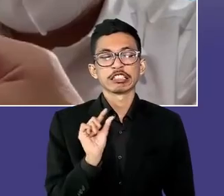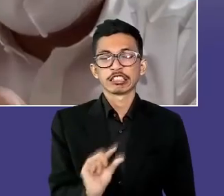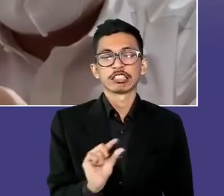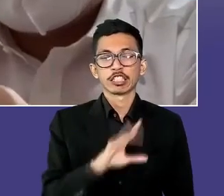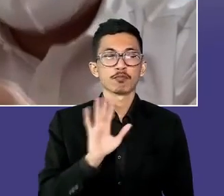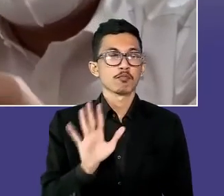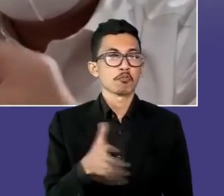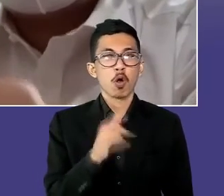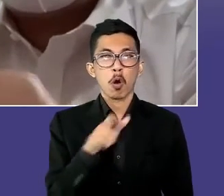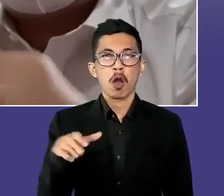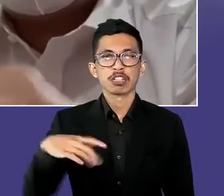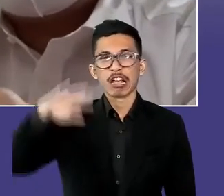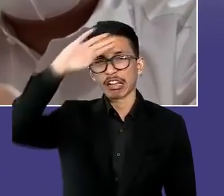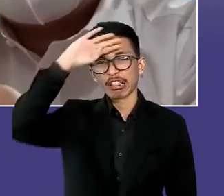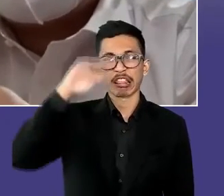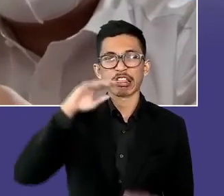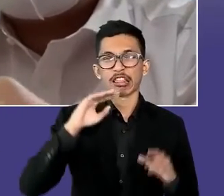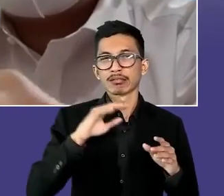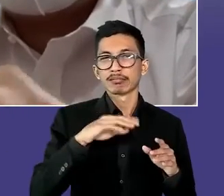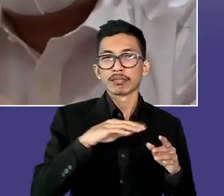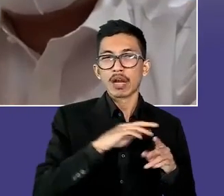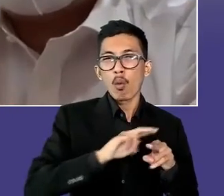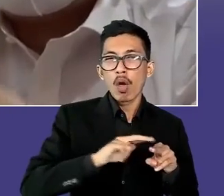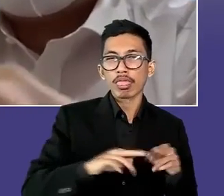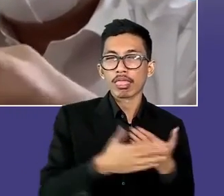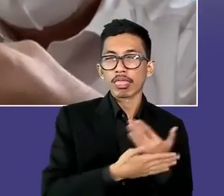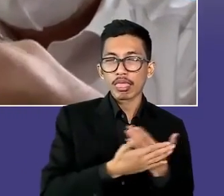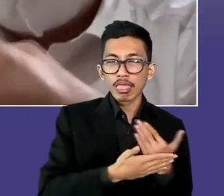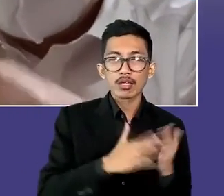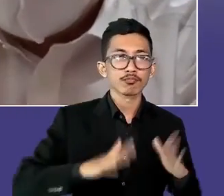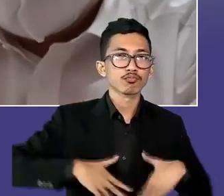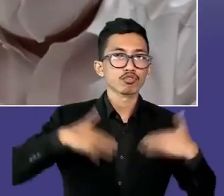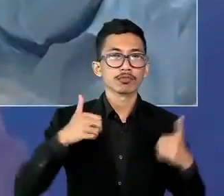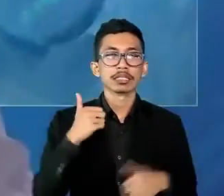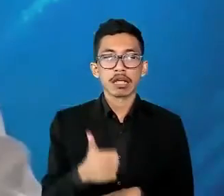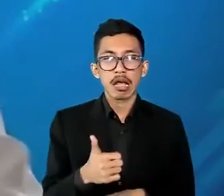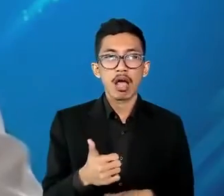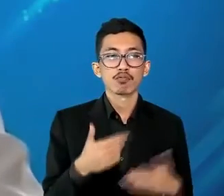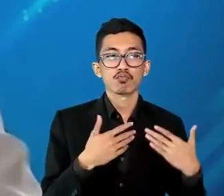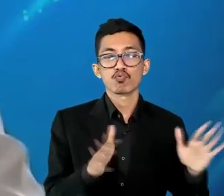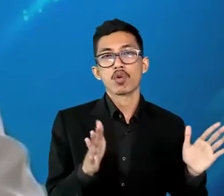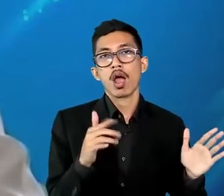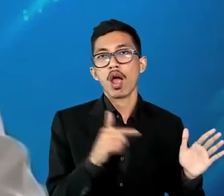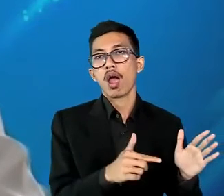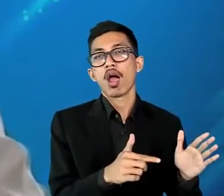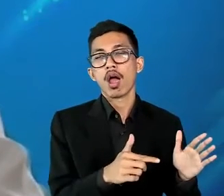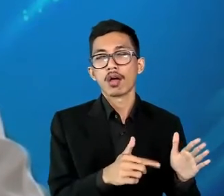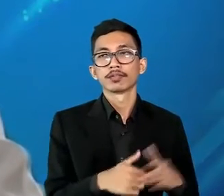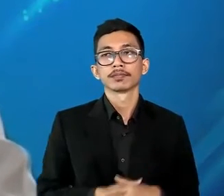dia bisa sembuhkan, maka dia membuka itunya karena dia yakin bahwa ketika dia mendapatkan